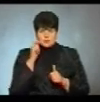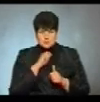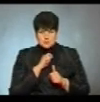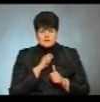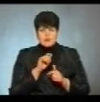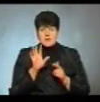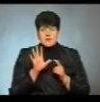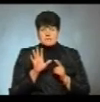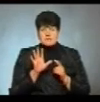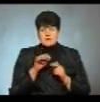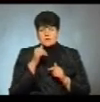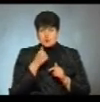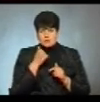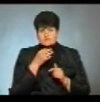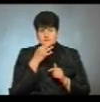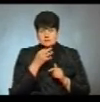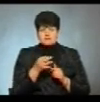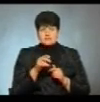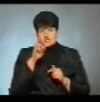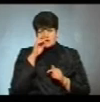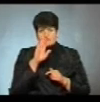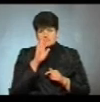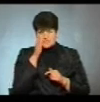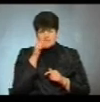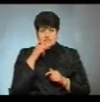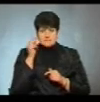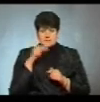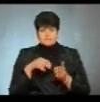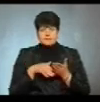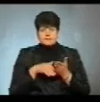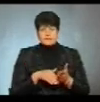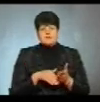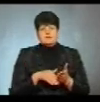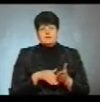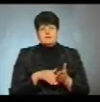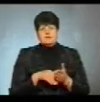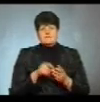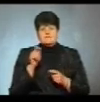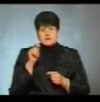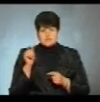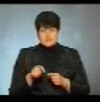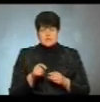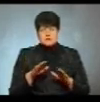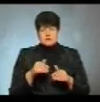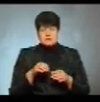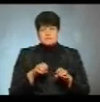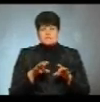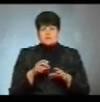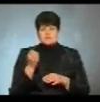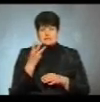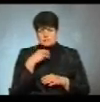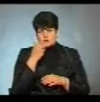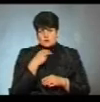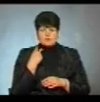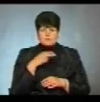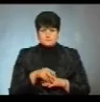а 5 років потому визнали державним зрадником і винним у пособництві у веденні агресивної війни. І заочно винесли вирок 13 років